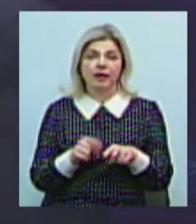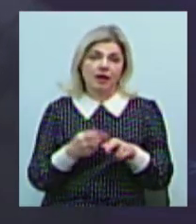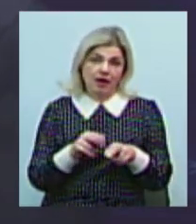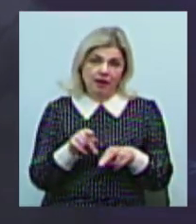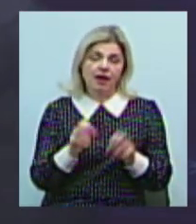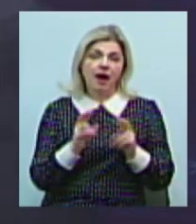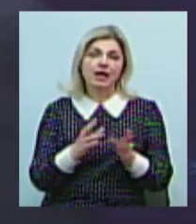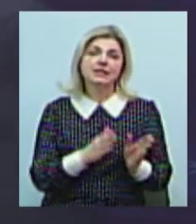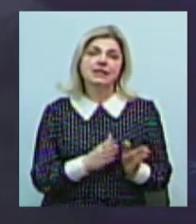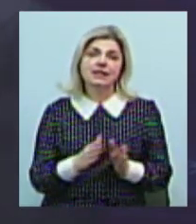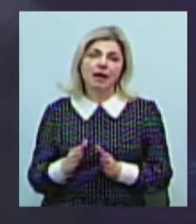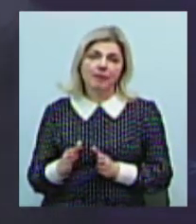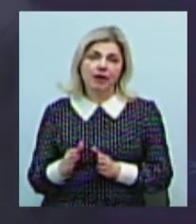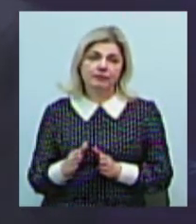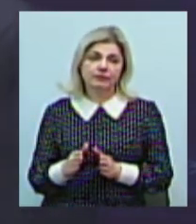как система